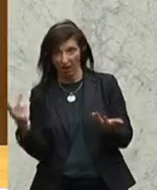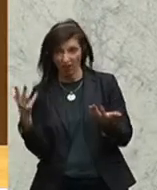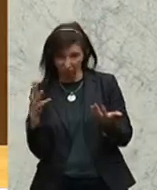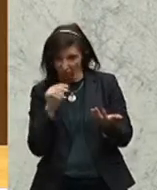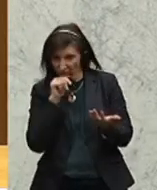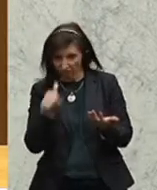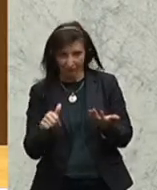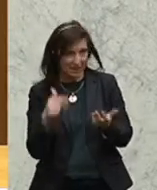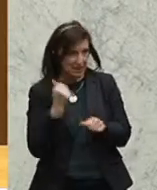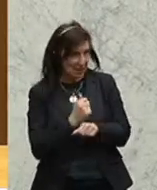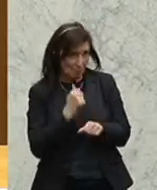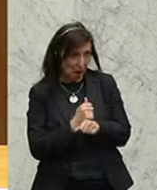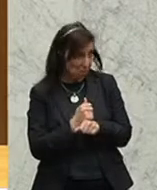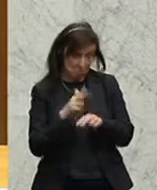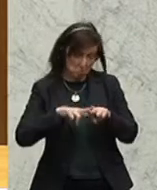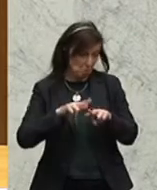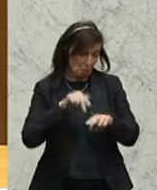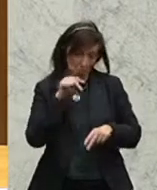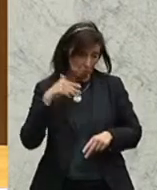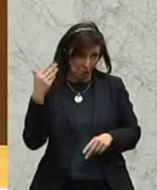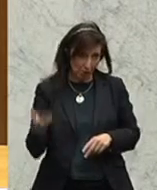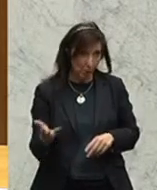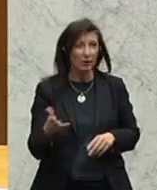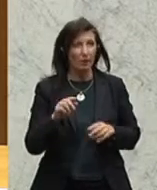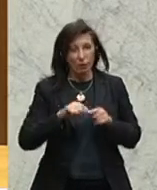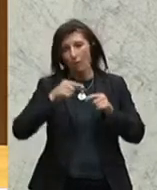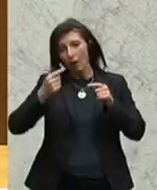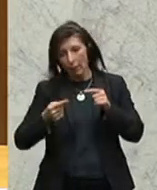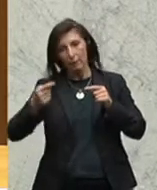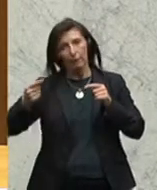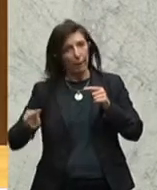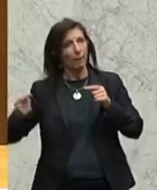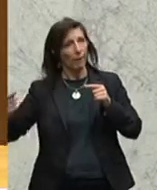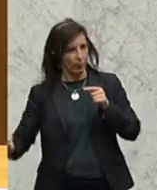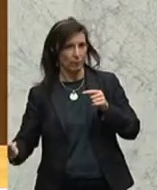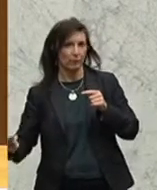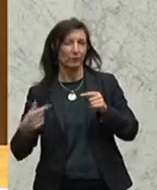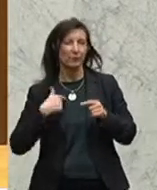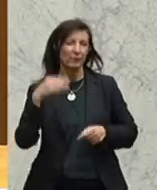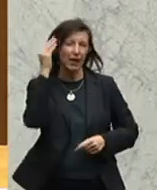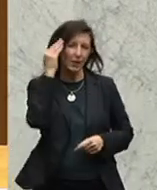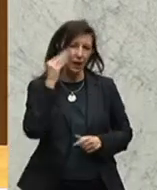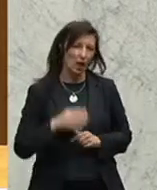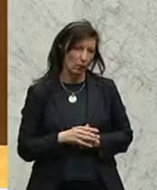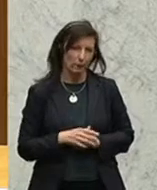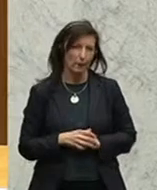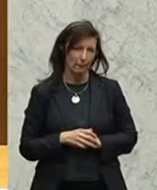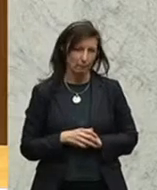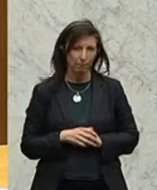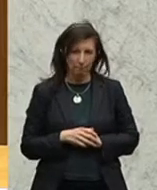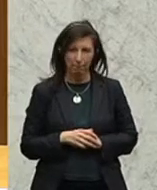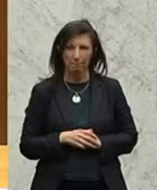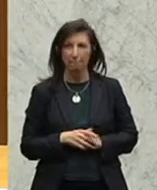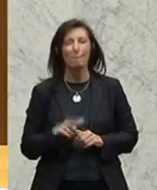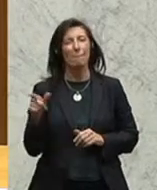erfüllen konnten und nicht bekommen haben, und haben diese Kette weiter fortgesetzt. Also ich glaube, es ist sehr vernünftig, von diesem